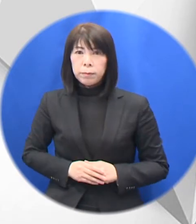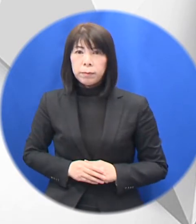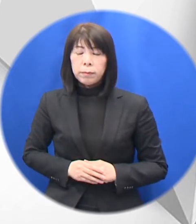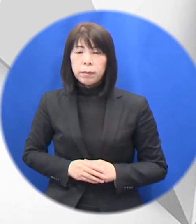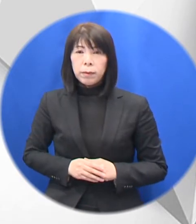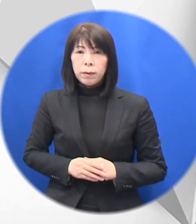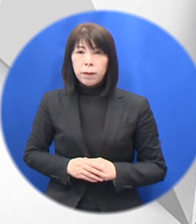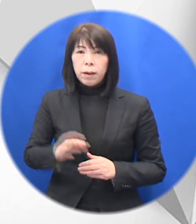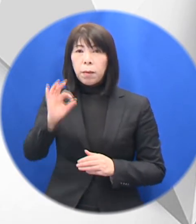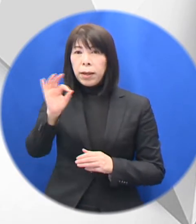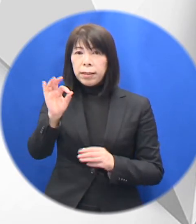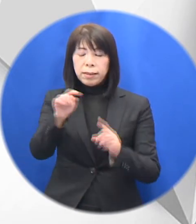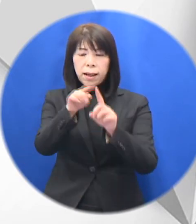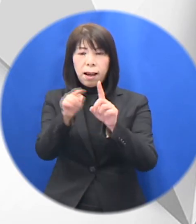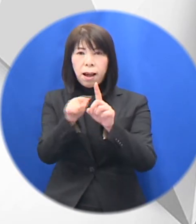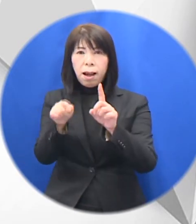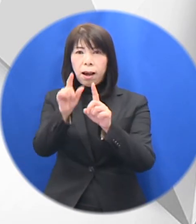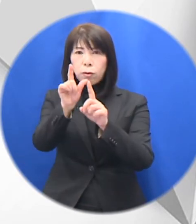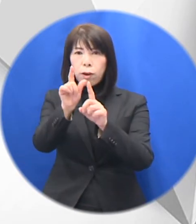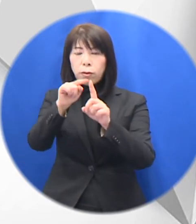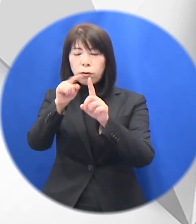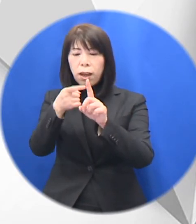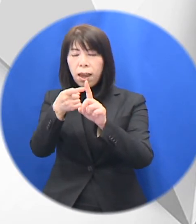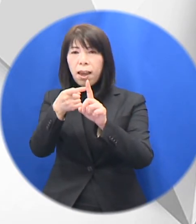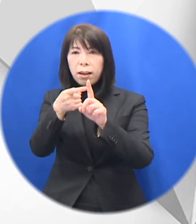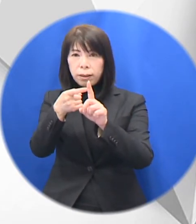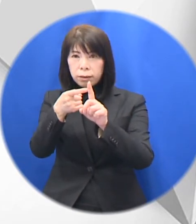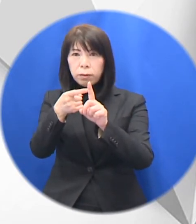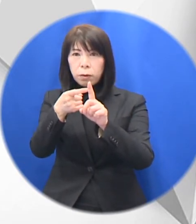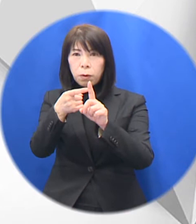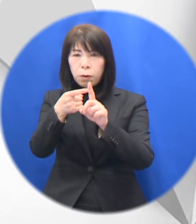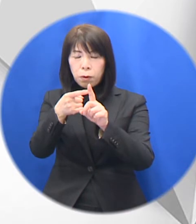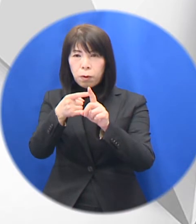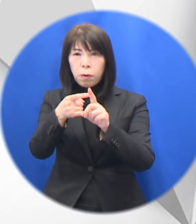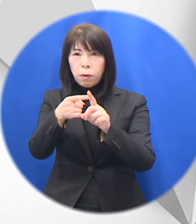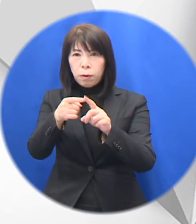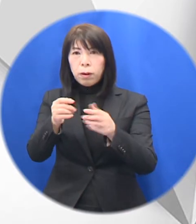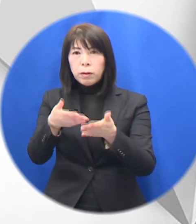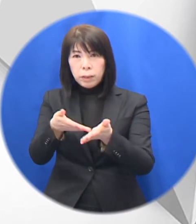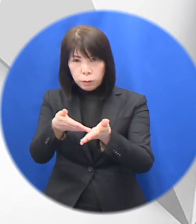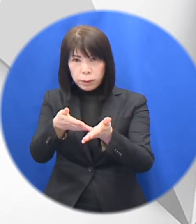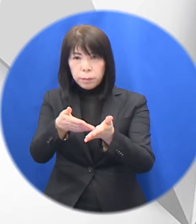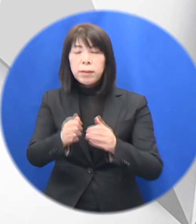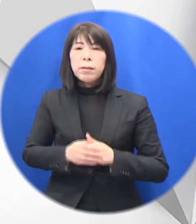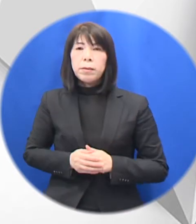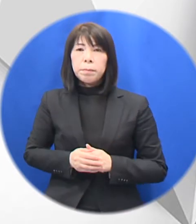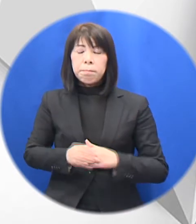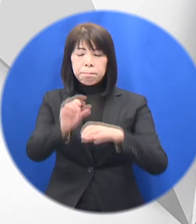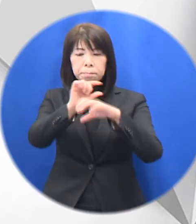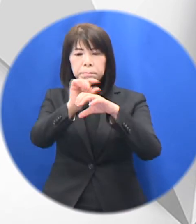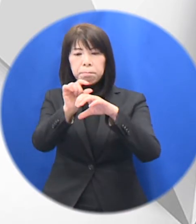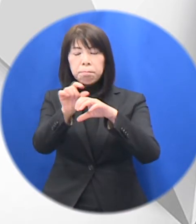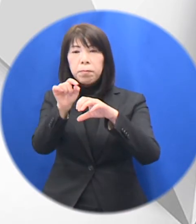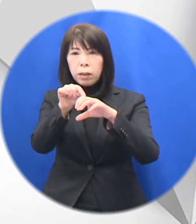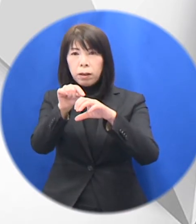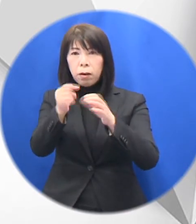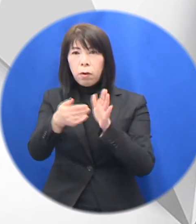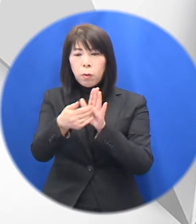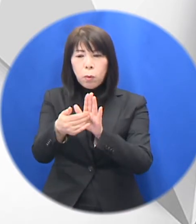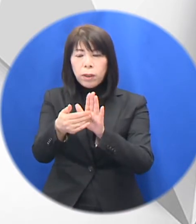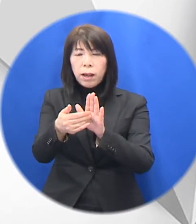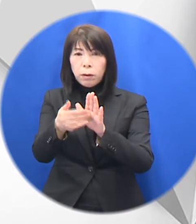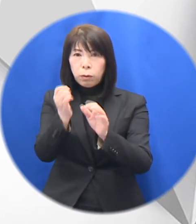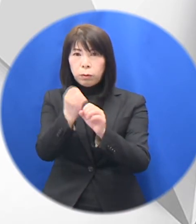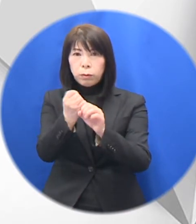メッセンジャー RNA ワクチンの仕組みについて説明します。スパイクタンパク質に対する抗体を作るため